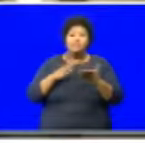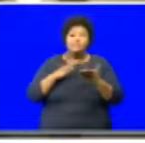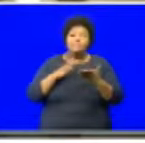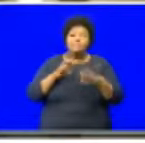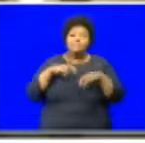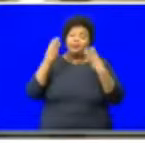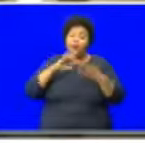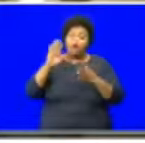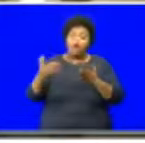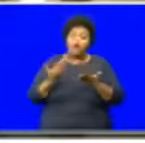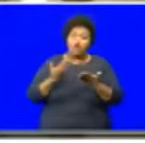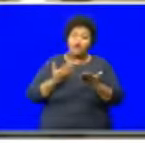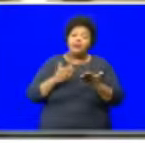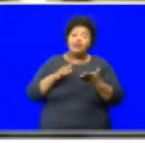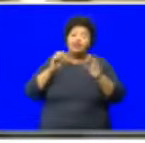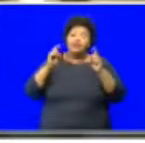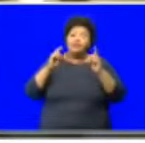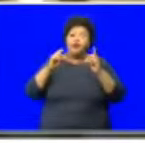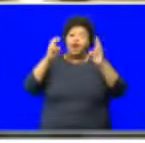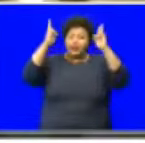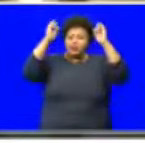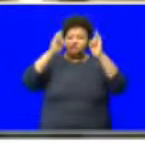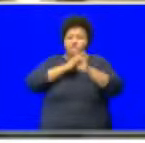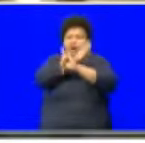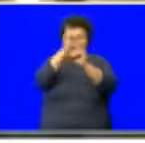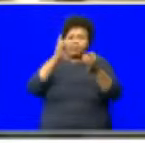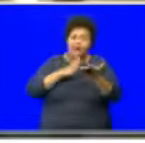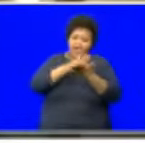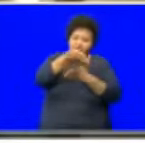Inhloso ukuthi sigcine sifike kuye wonke umuntu